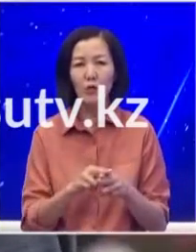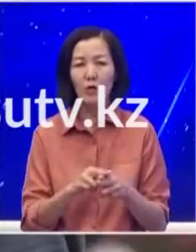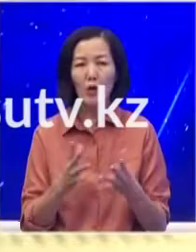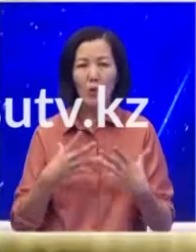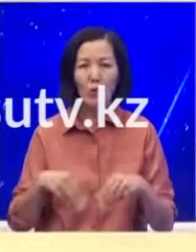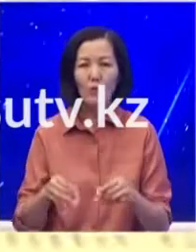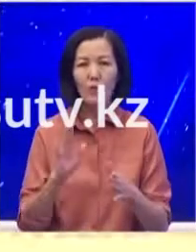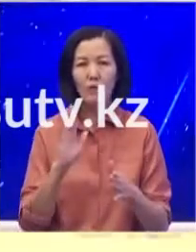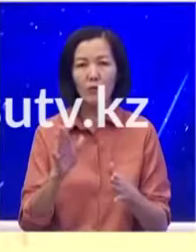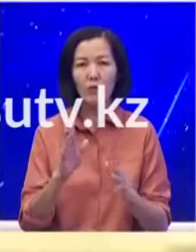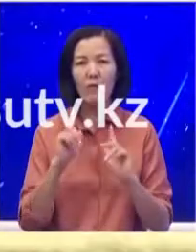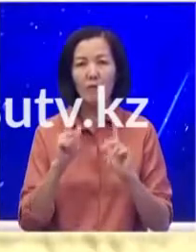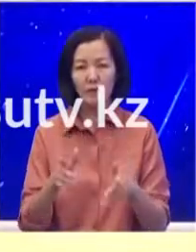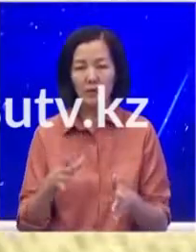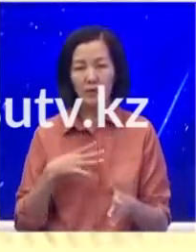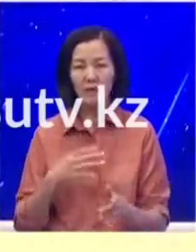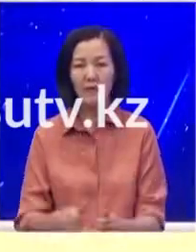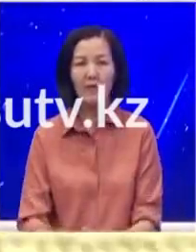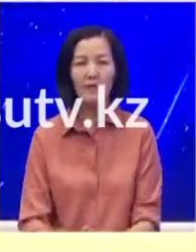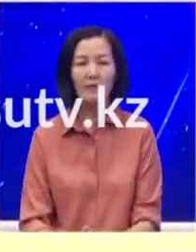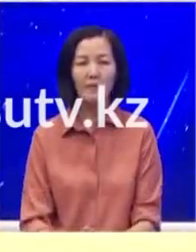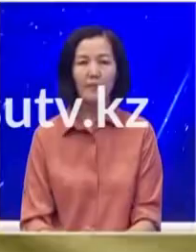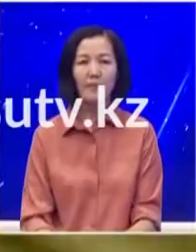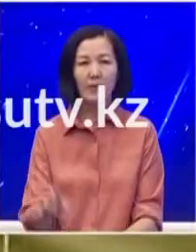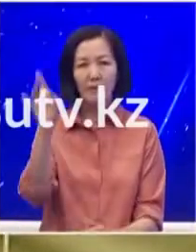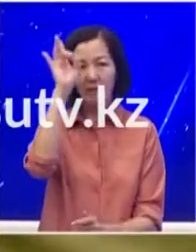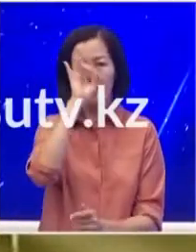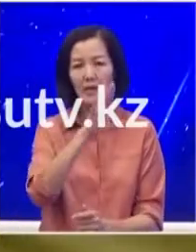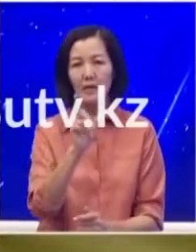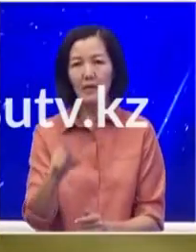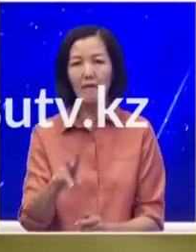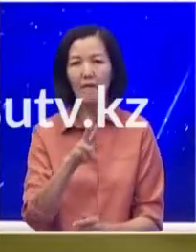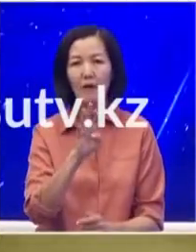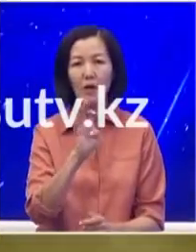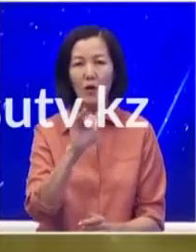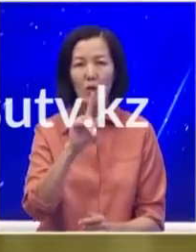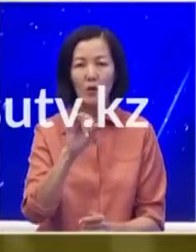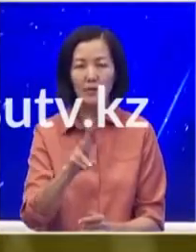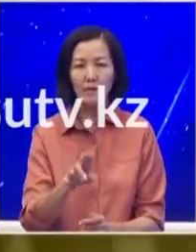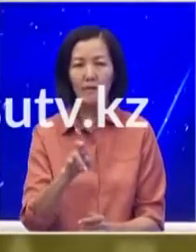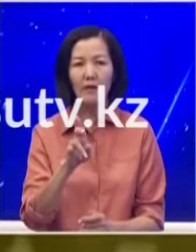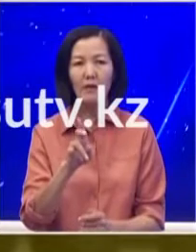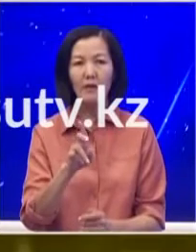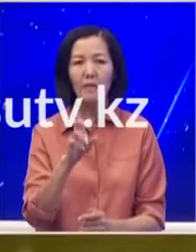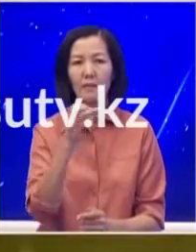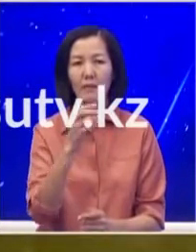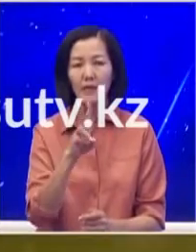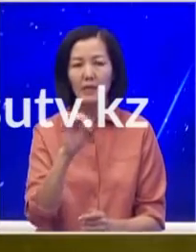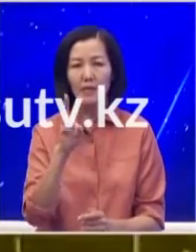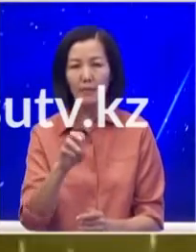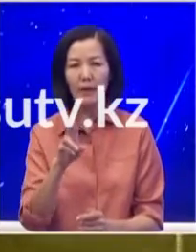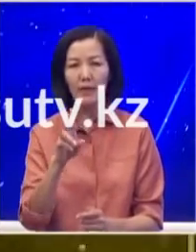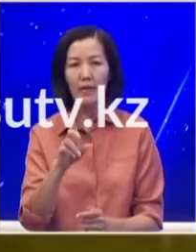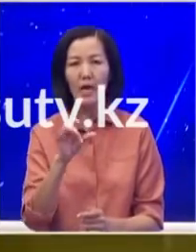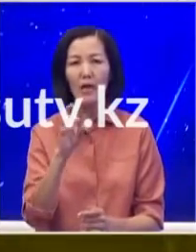общество. Будучи современницей таких великих казахских личностей, как Мухтар Ауэзов, Маулен Балакаев и Бейсенбай Кенжебаев,